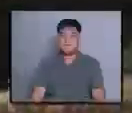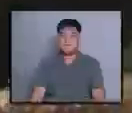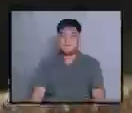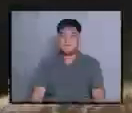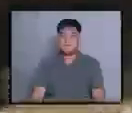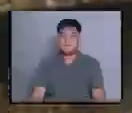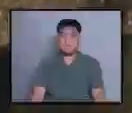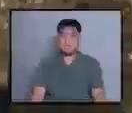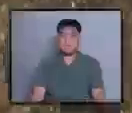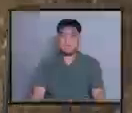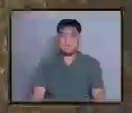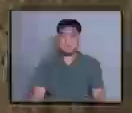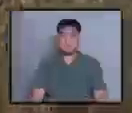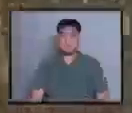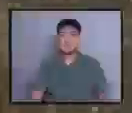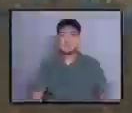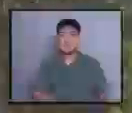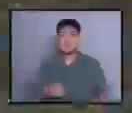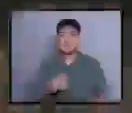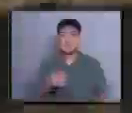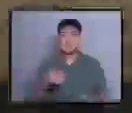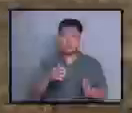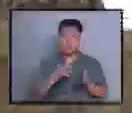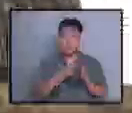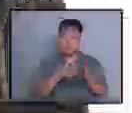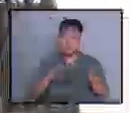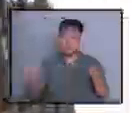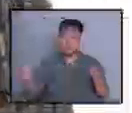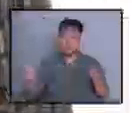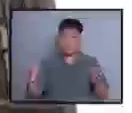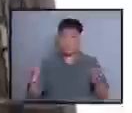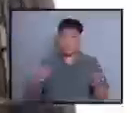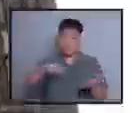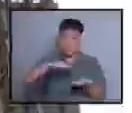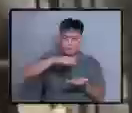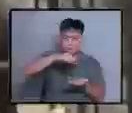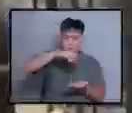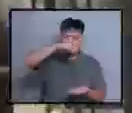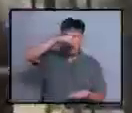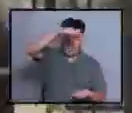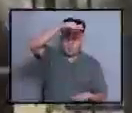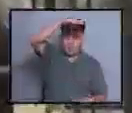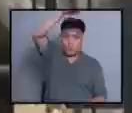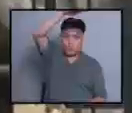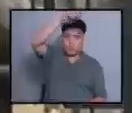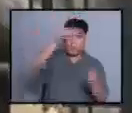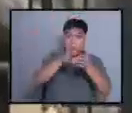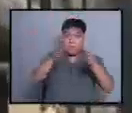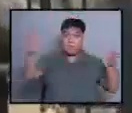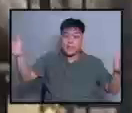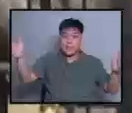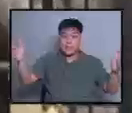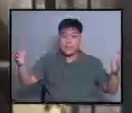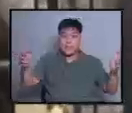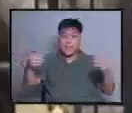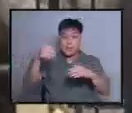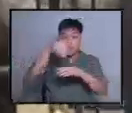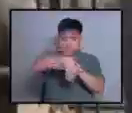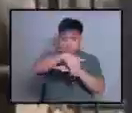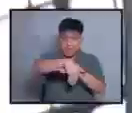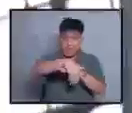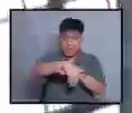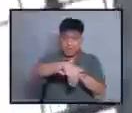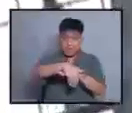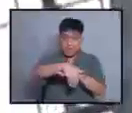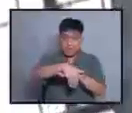At ang sabi sa pagdaan ng mga taon, parang lumalaki pa raw itong estatwa ng demonyo. At may mga kwento pa nga raw, dati na paggabi, may nakakita raw